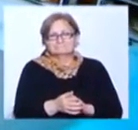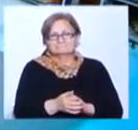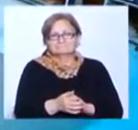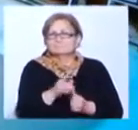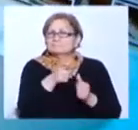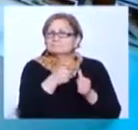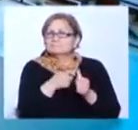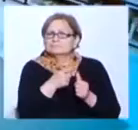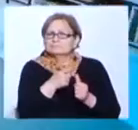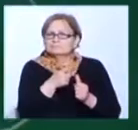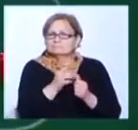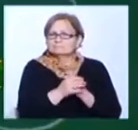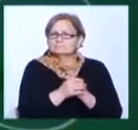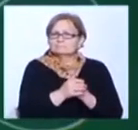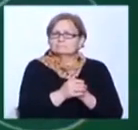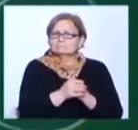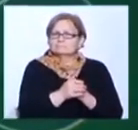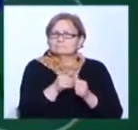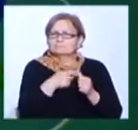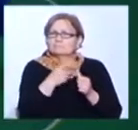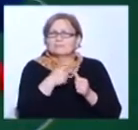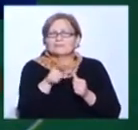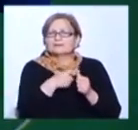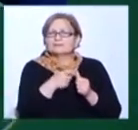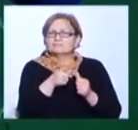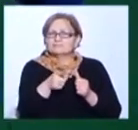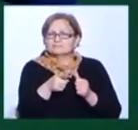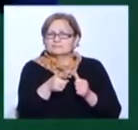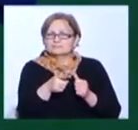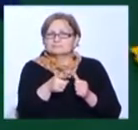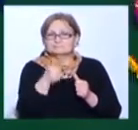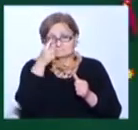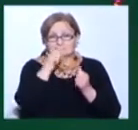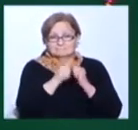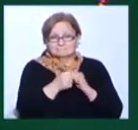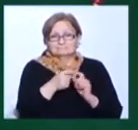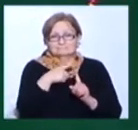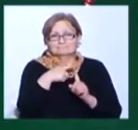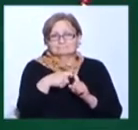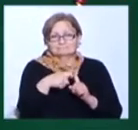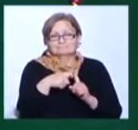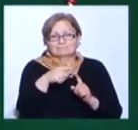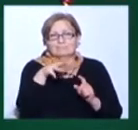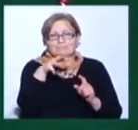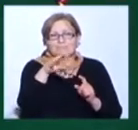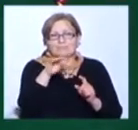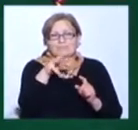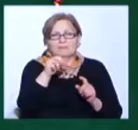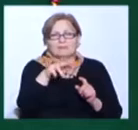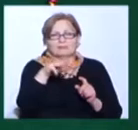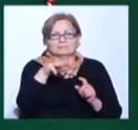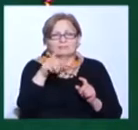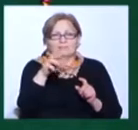რა ქვია? მეც მაქვს ასეთი. რა ქვია ამ ნიშანს? გახსოვთ ხო? კი, მიმატების ნიშანი